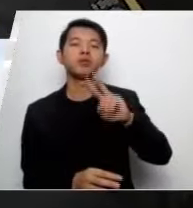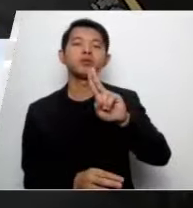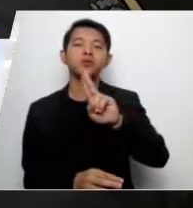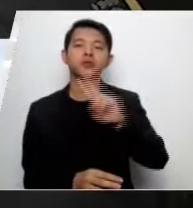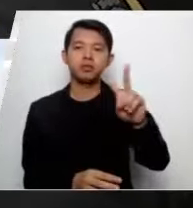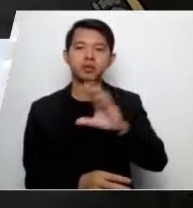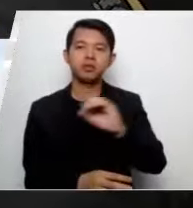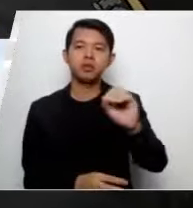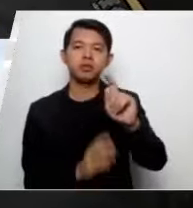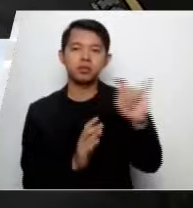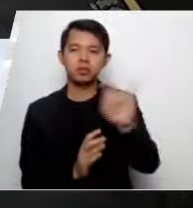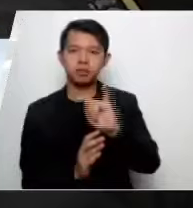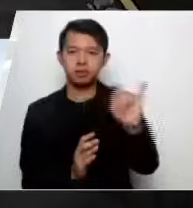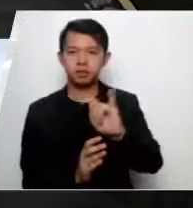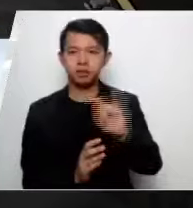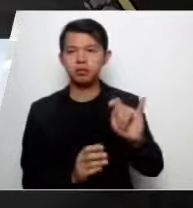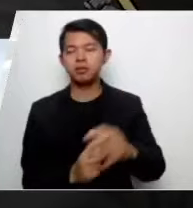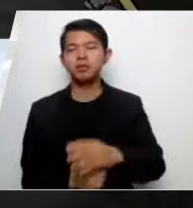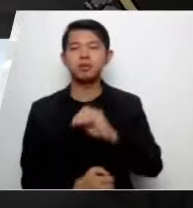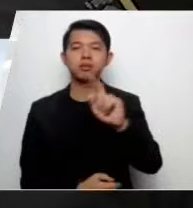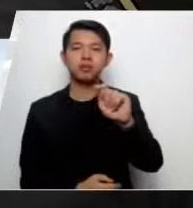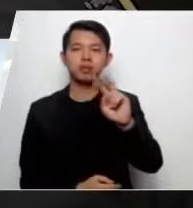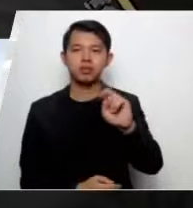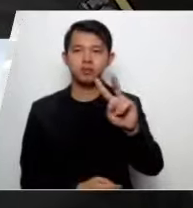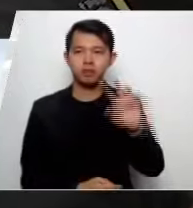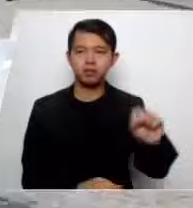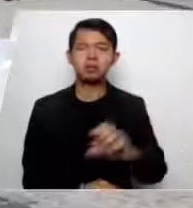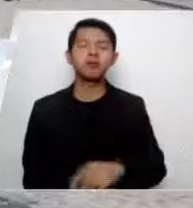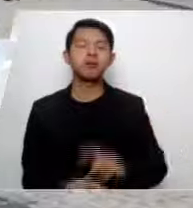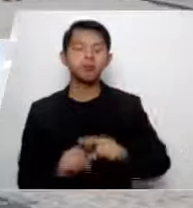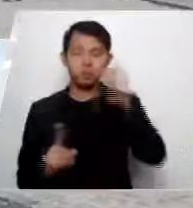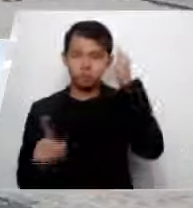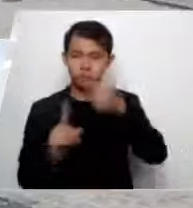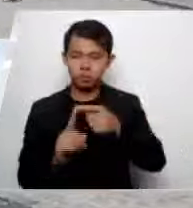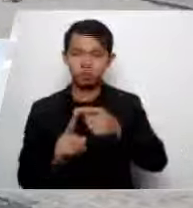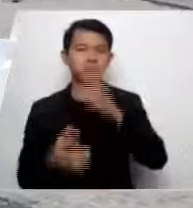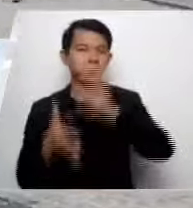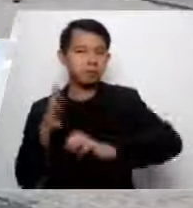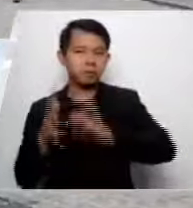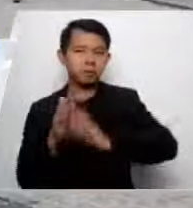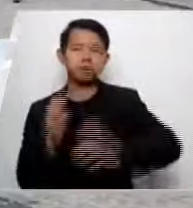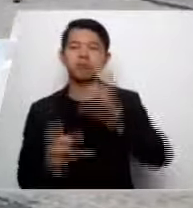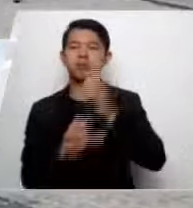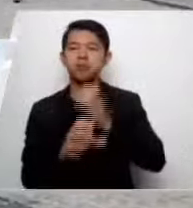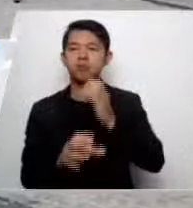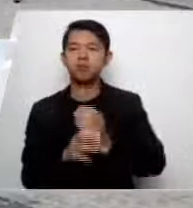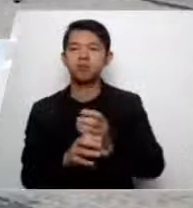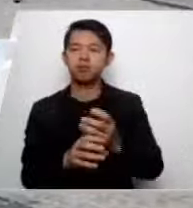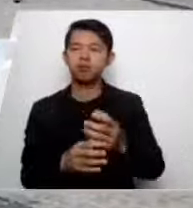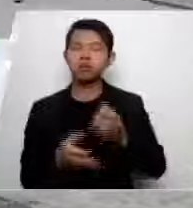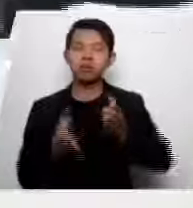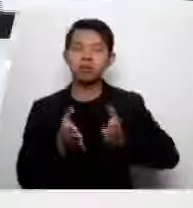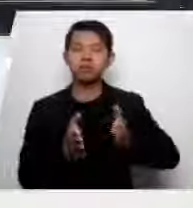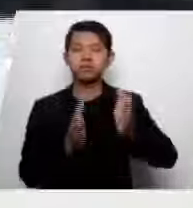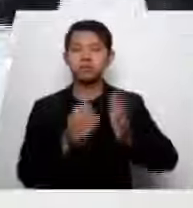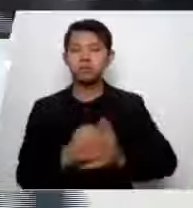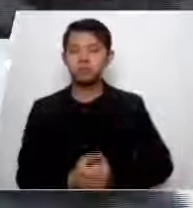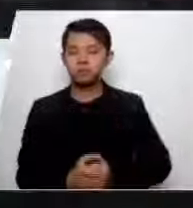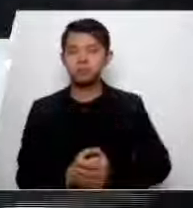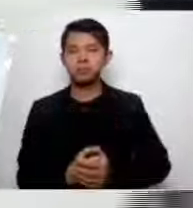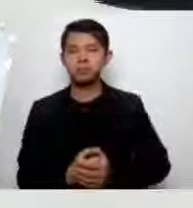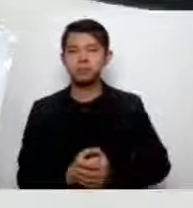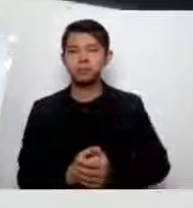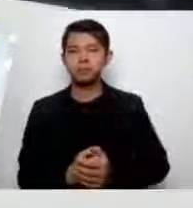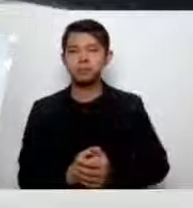is alisin po ninyo yung mga ibang sasakyan sa daan. Sa kabila niyan, lahat ng 85 miyembro ng Pasig